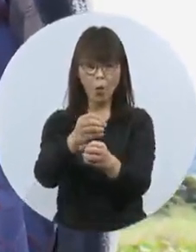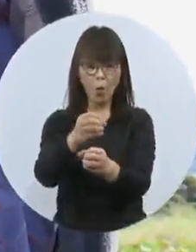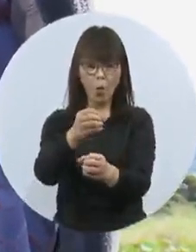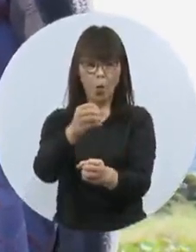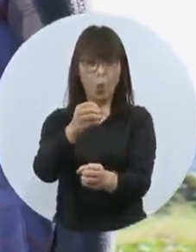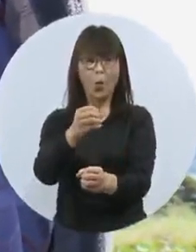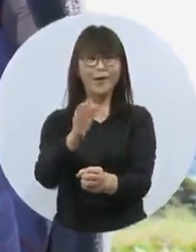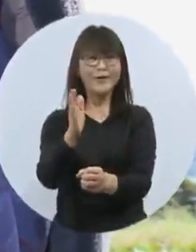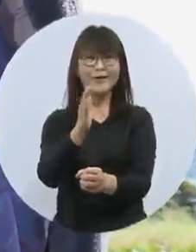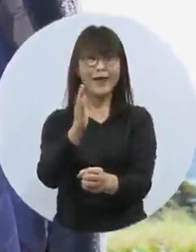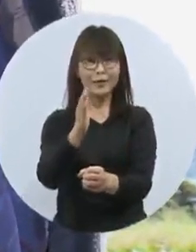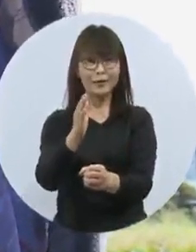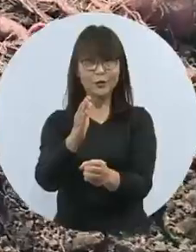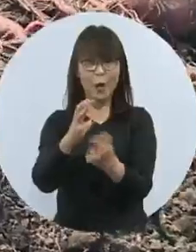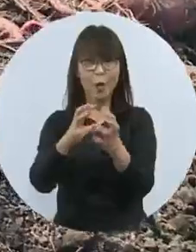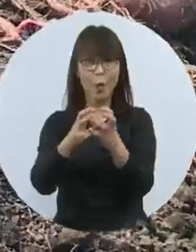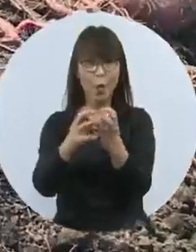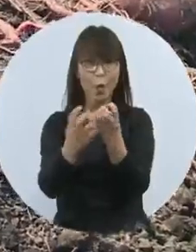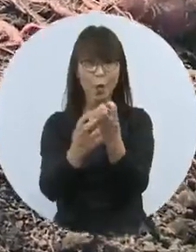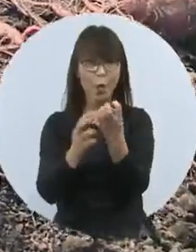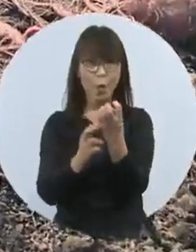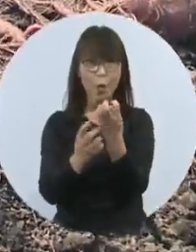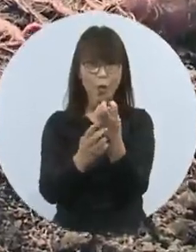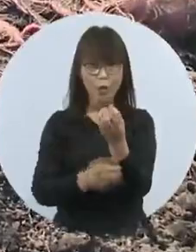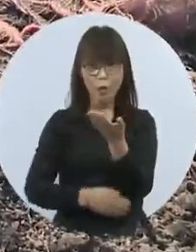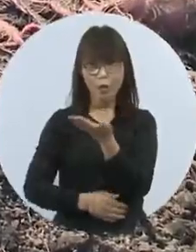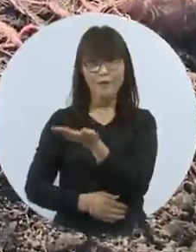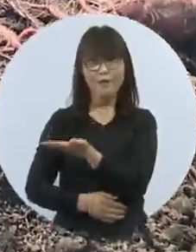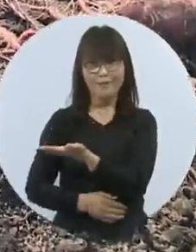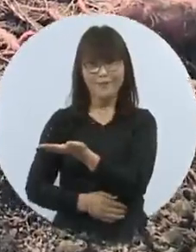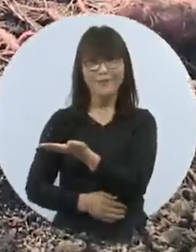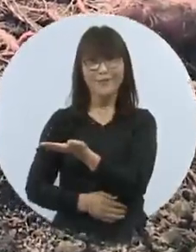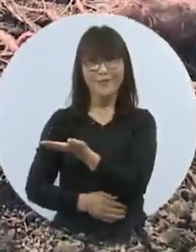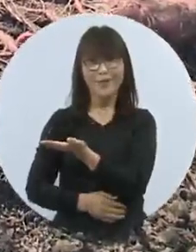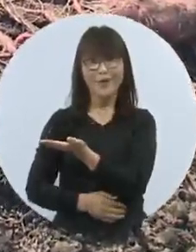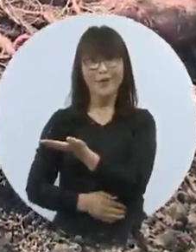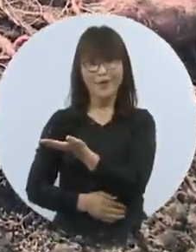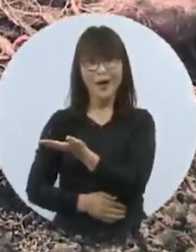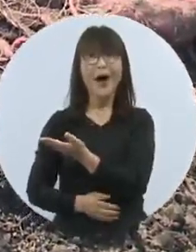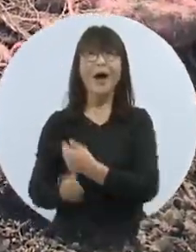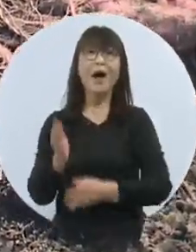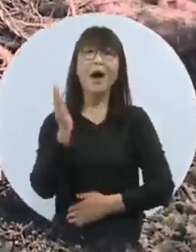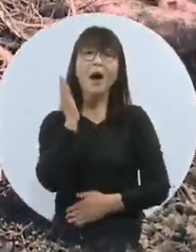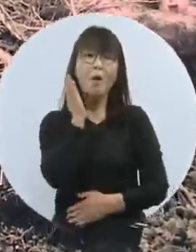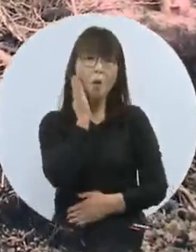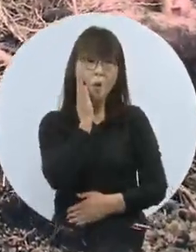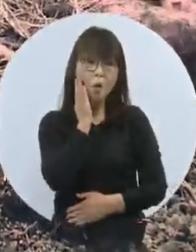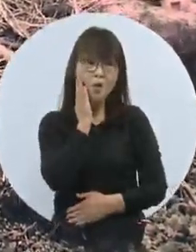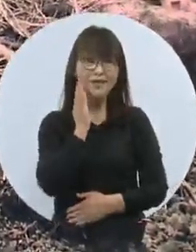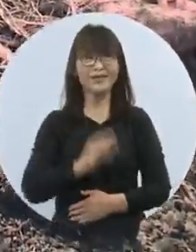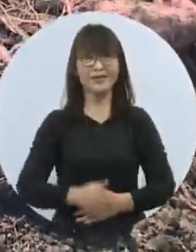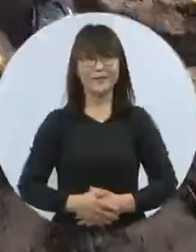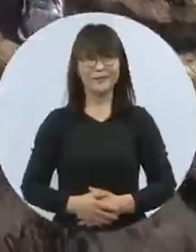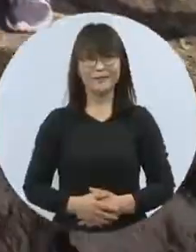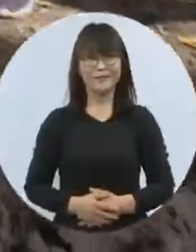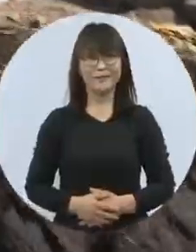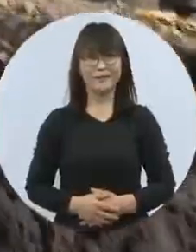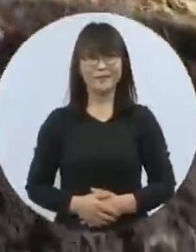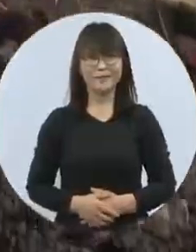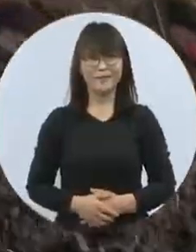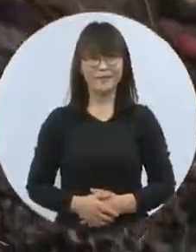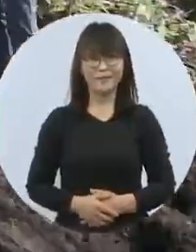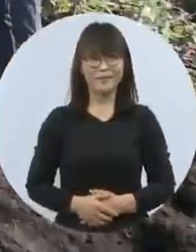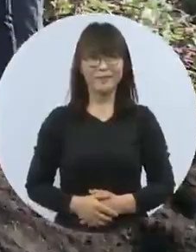スルッとしてなくて、ちょっとゴズゴズしたようなさつまいもの方がちょっと美味しいかと思います